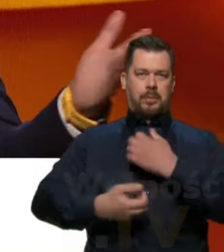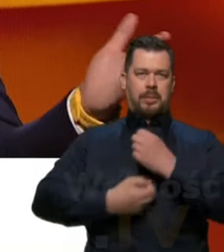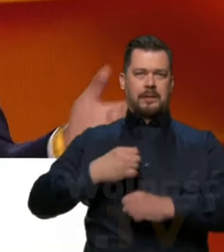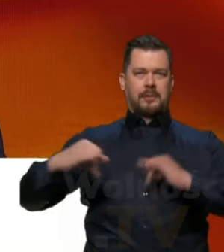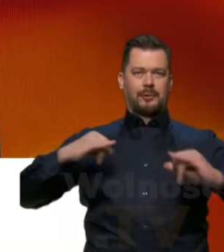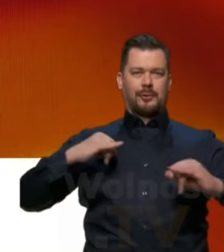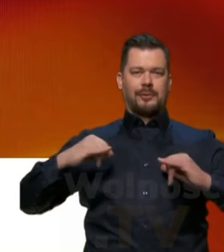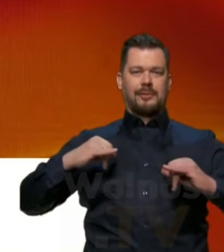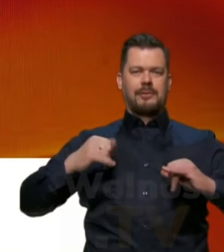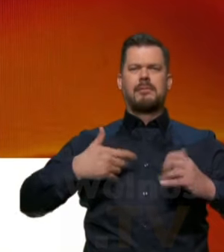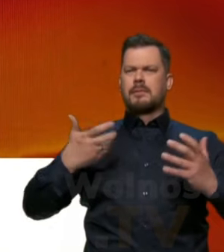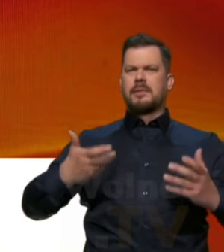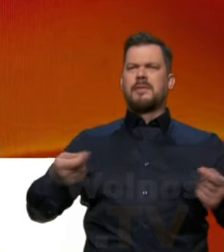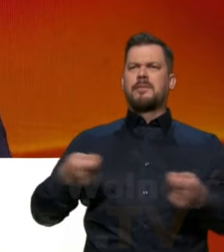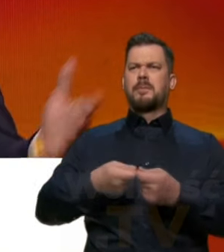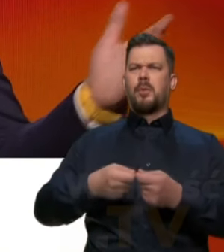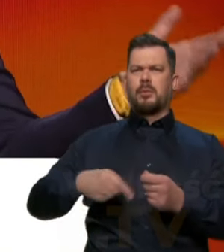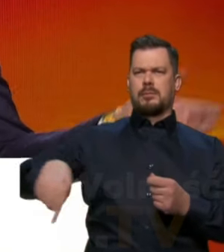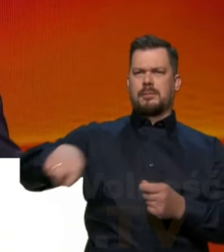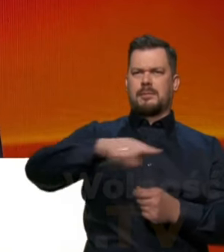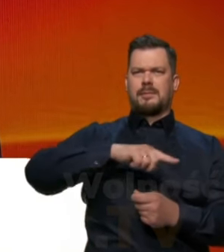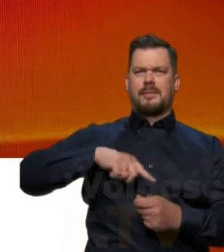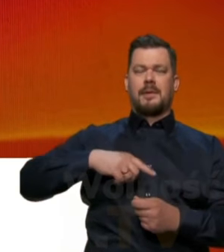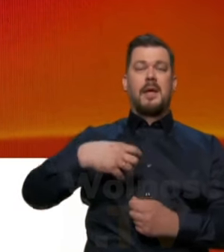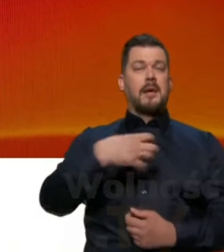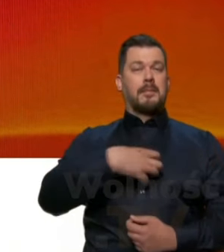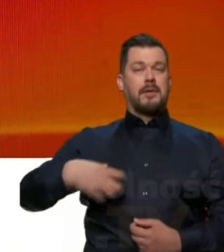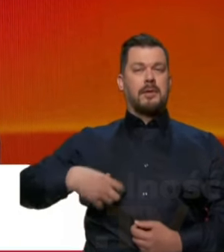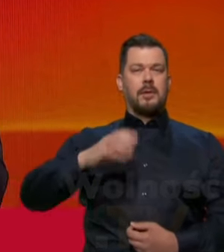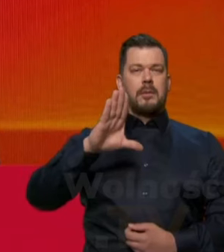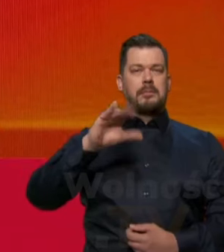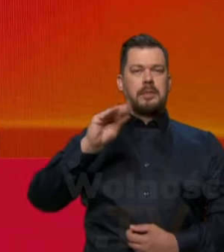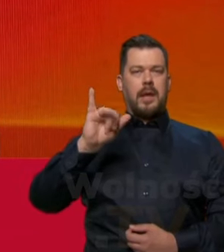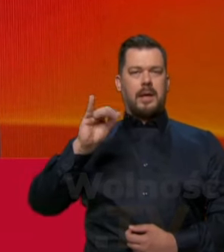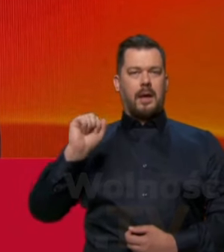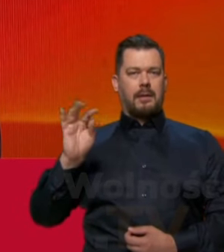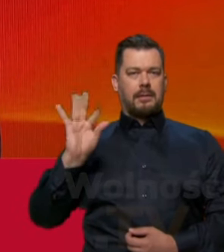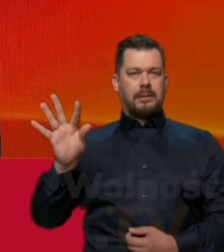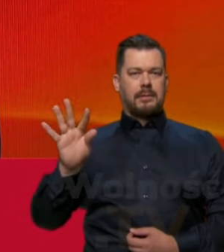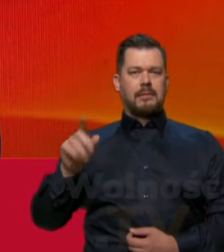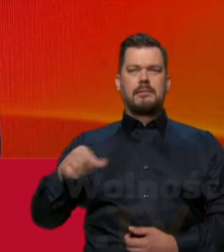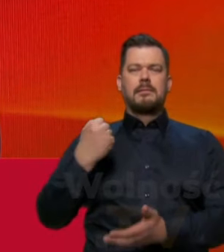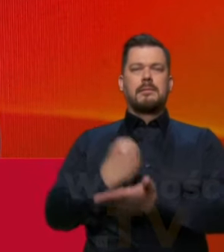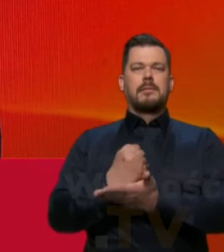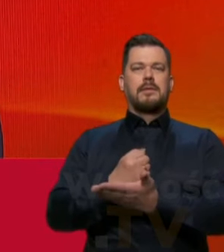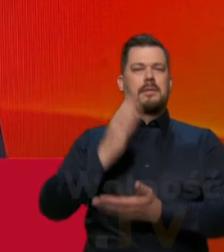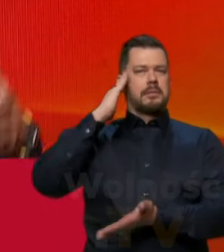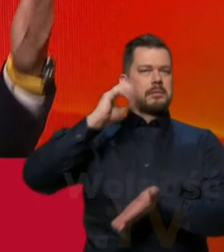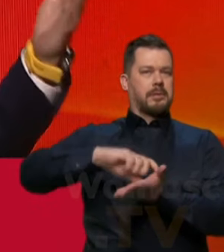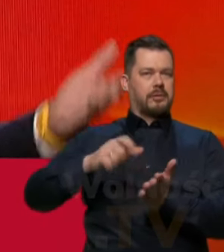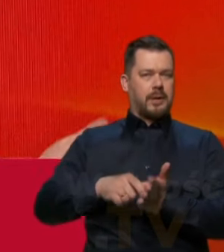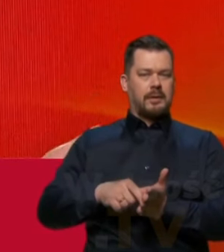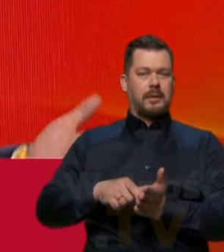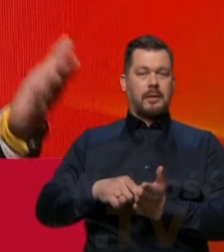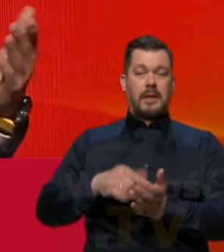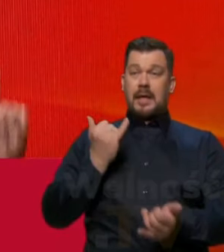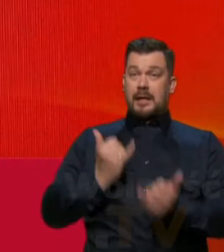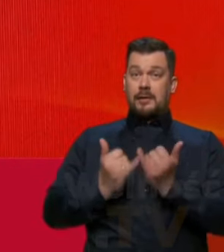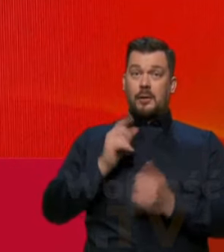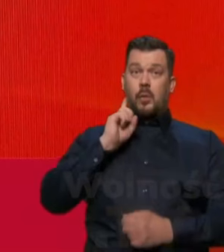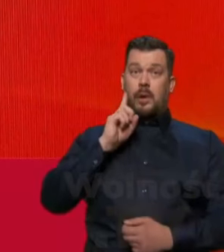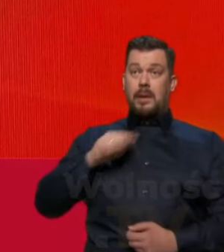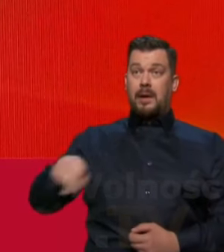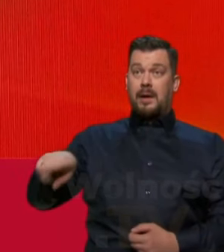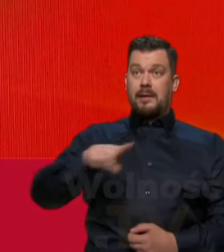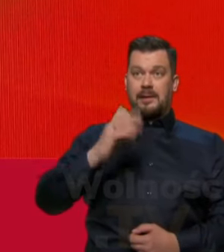zresztą deklaruję współpracę również z państwem, z panią marszałkinią Biejat, jeżeli chodzi o kwestie związane z mieszkalnictwem. Jeżeli wszyscy panowie nie